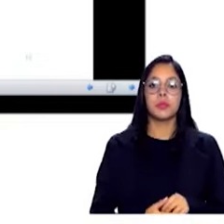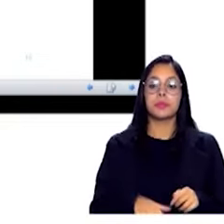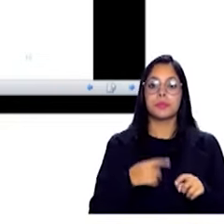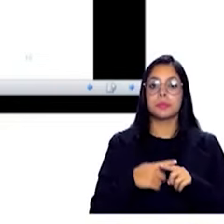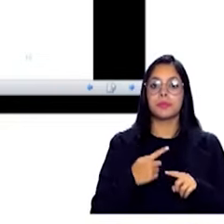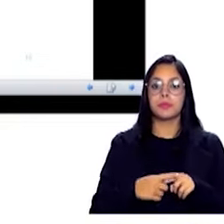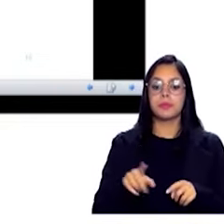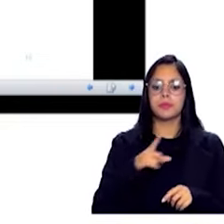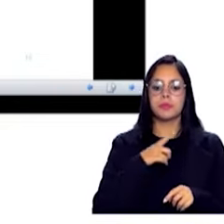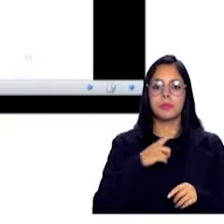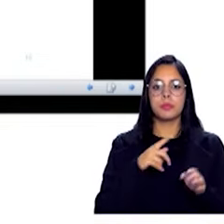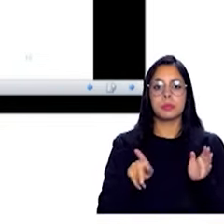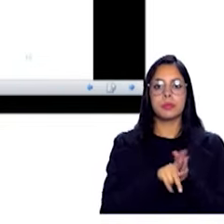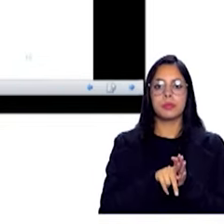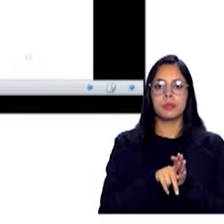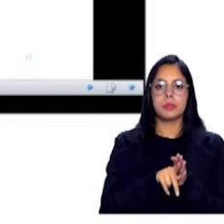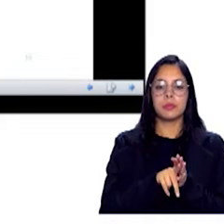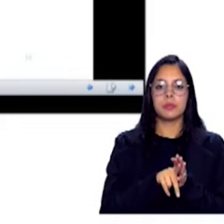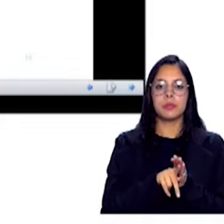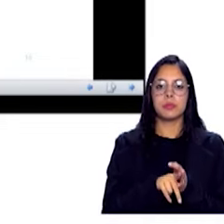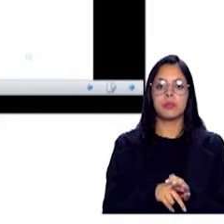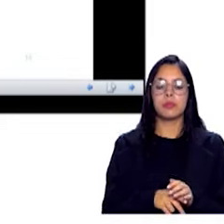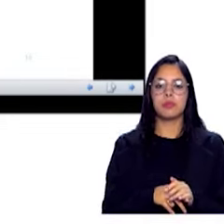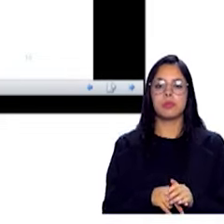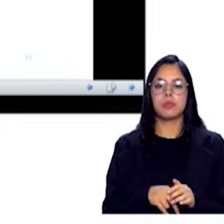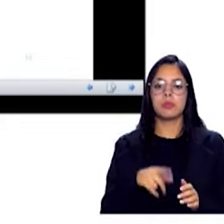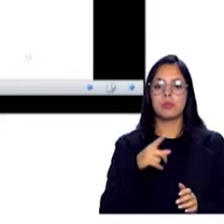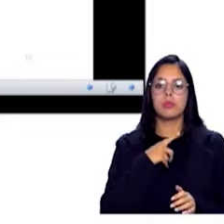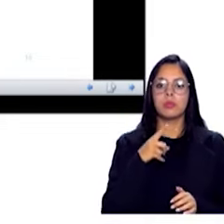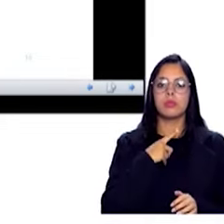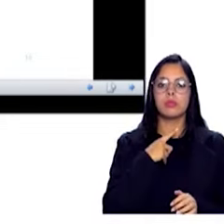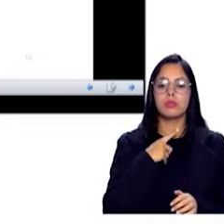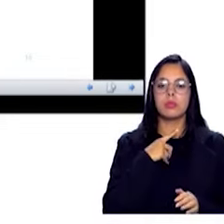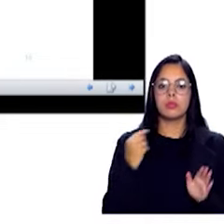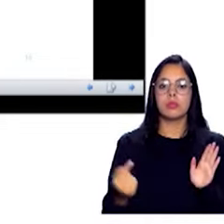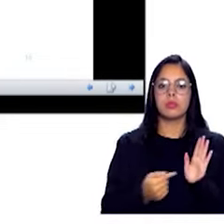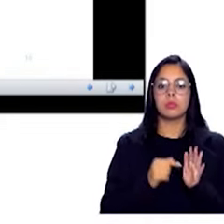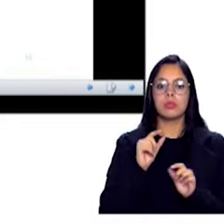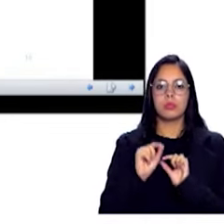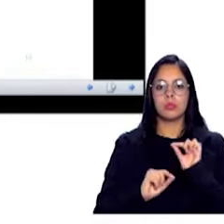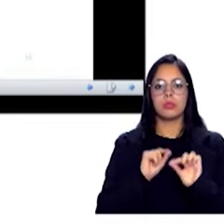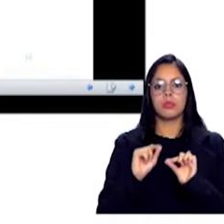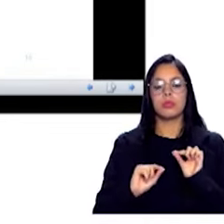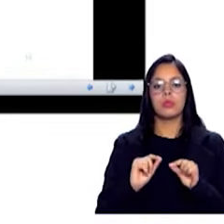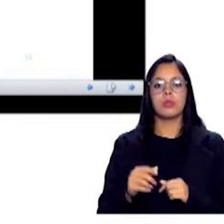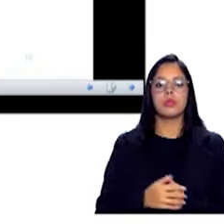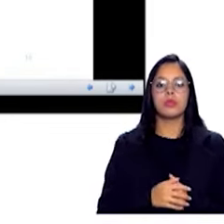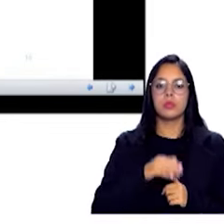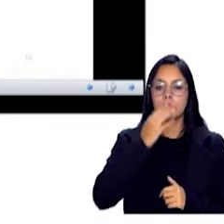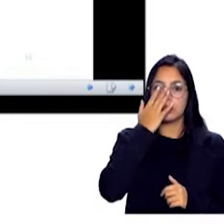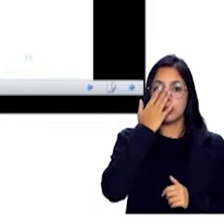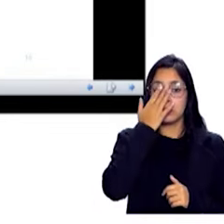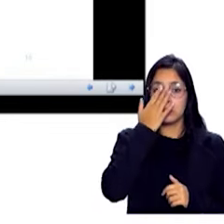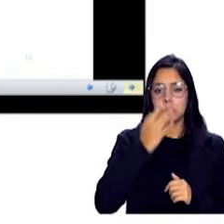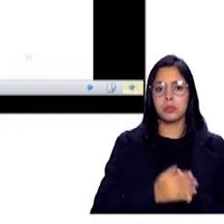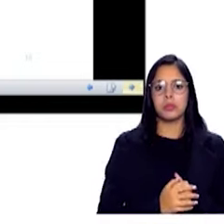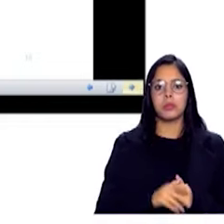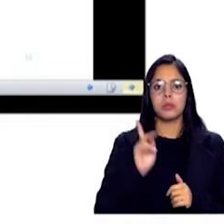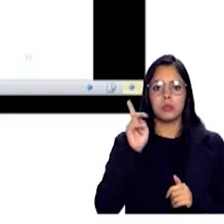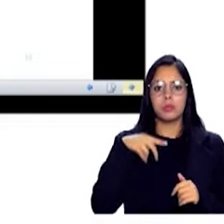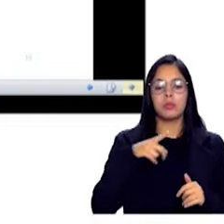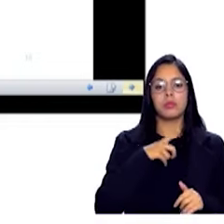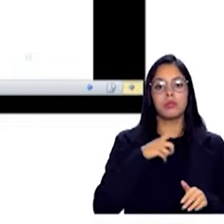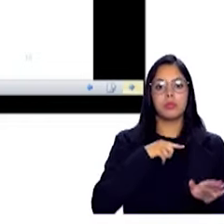motivazione sostanziale Sia omessa oppure se Sia stato omesso l'esame di un Fatto decisivo non